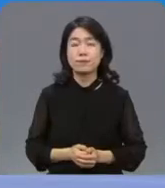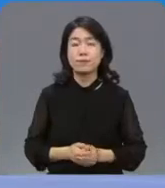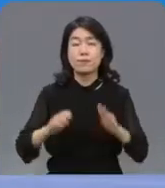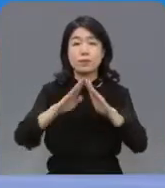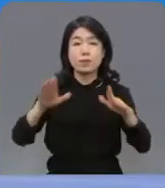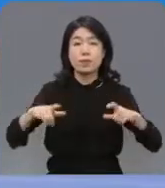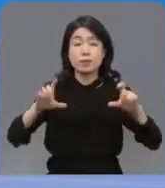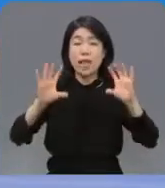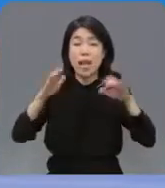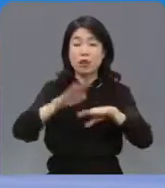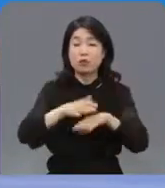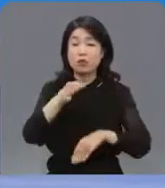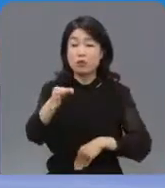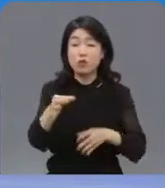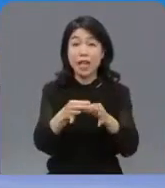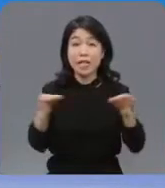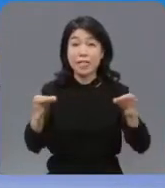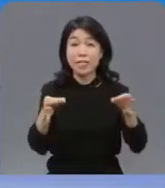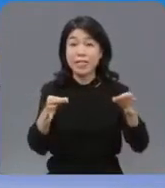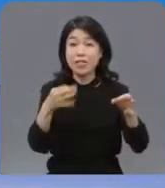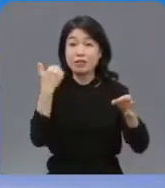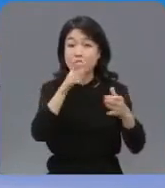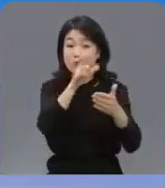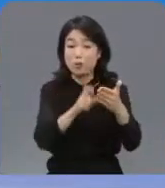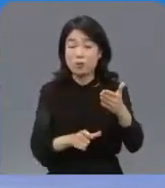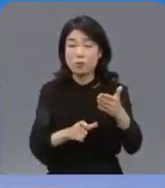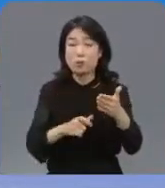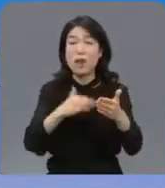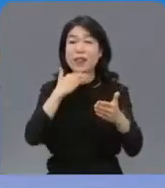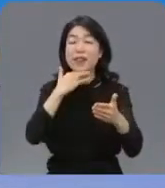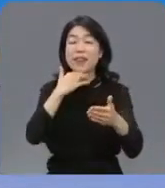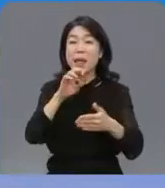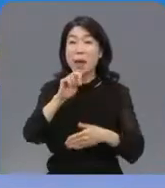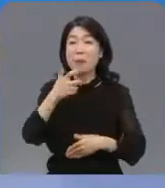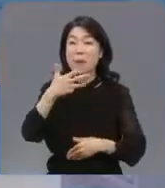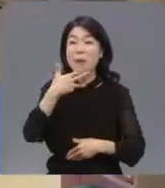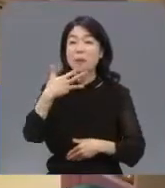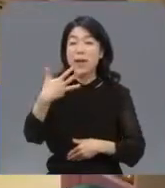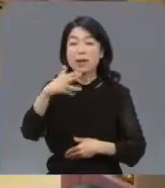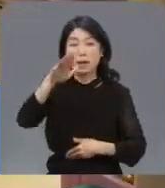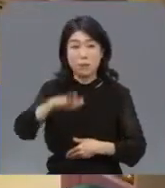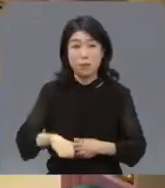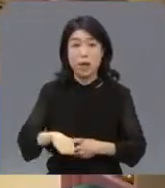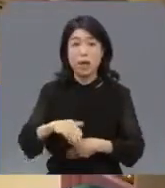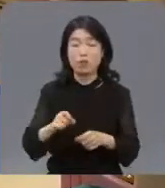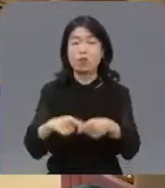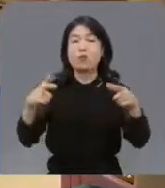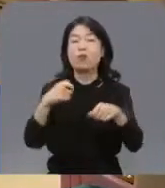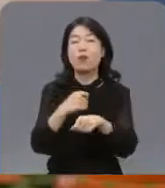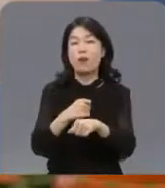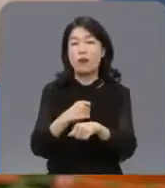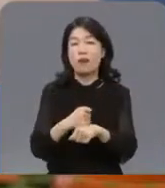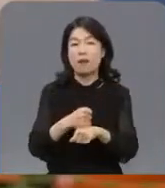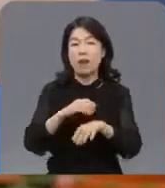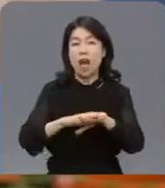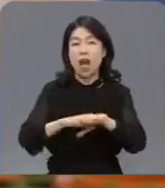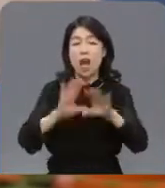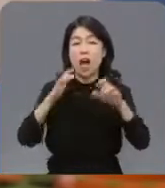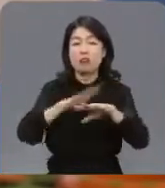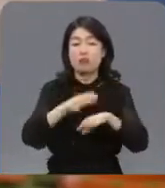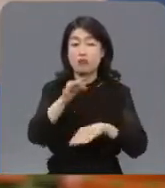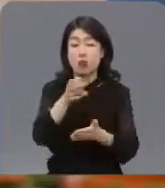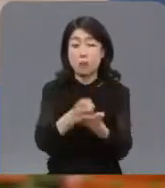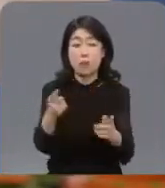전란 즉 아동 수당 지급 대상이 만 8세 미만 으로 확대 됩니다 전남도는 아동수당 법 개정에